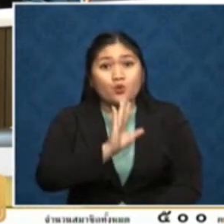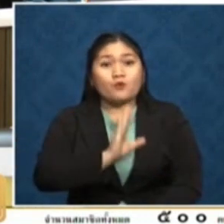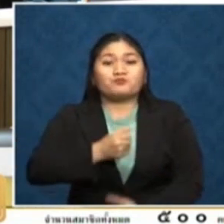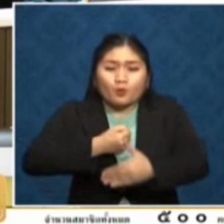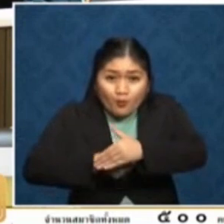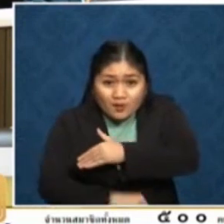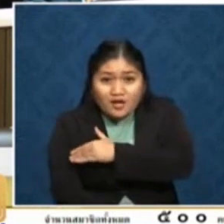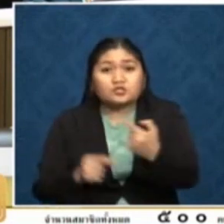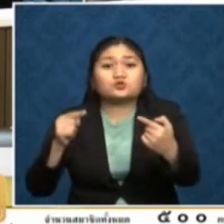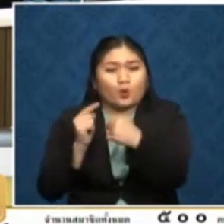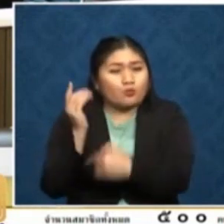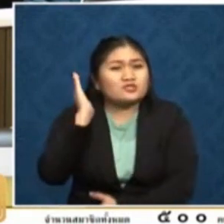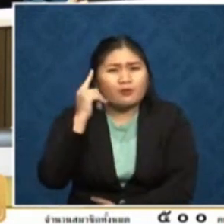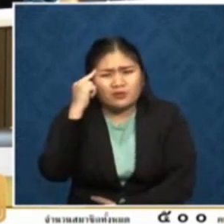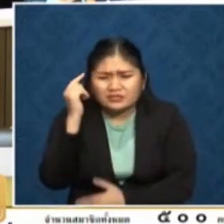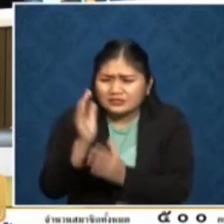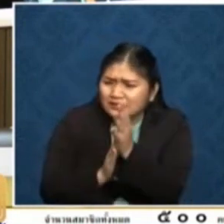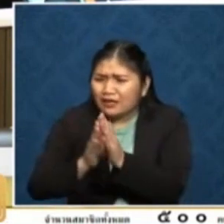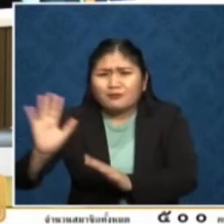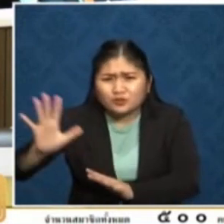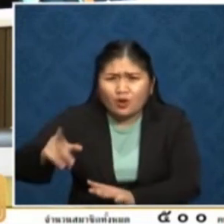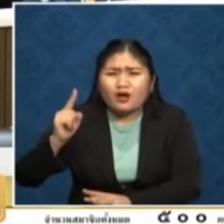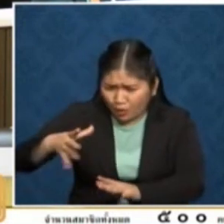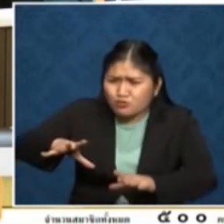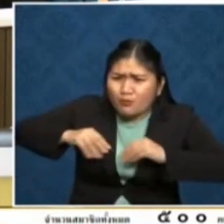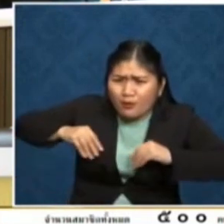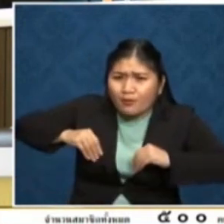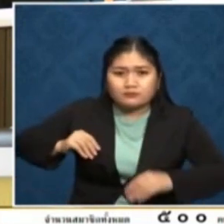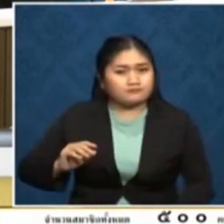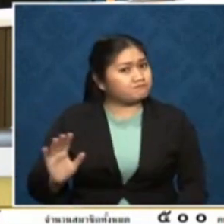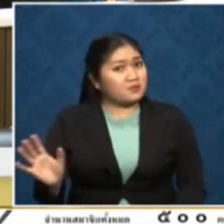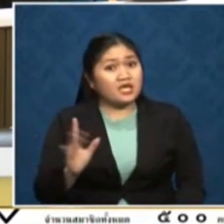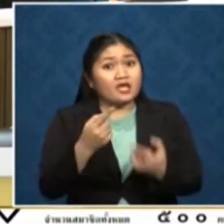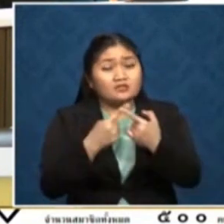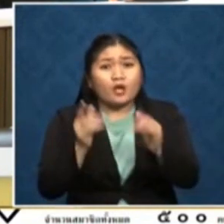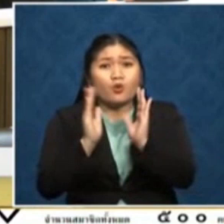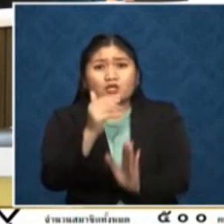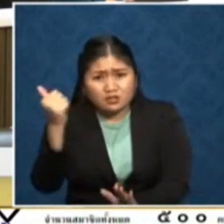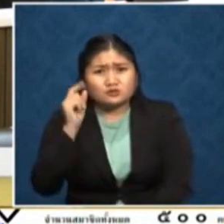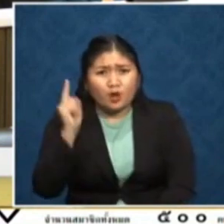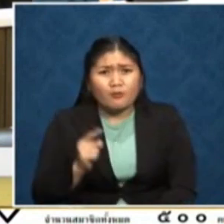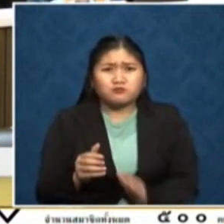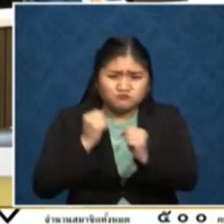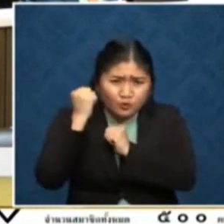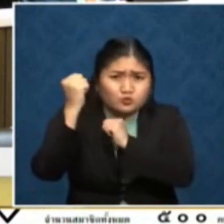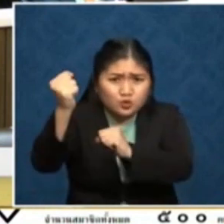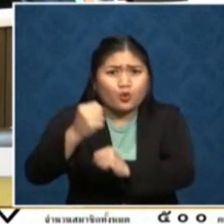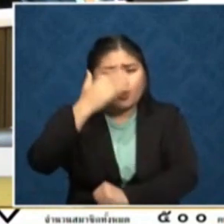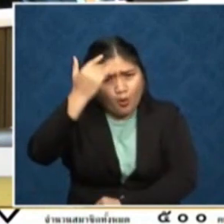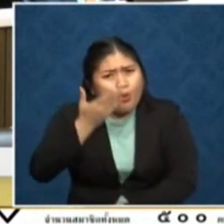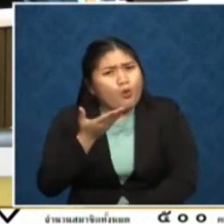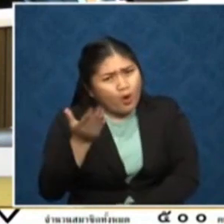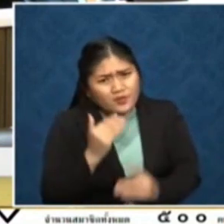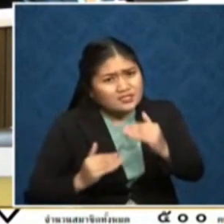ริงครับแต่หากลองพิจารณาดูโดยปราศจากอคติหรือความเกลียดกลัวคนที่เกิดมาตรงเพศอย่างผมเนี่ย